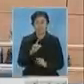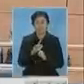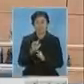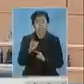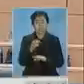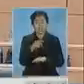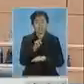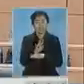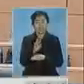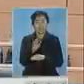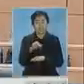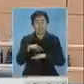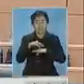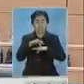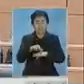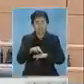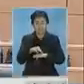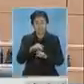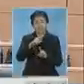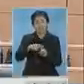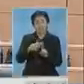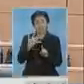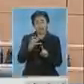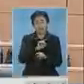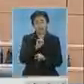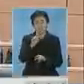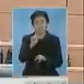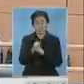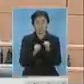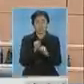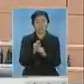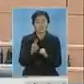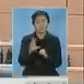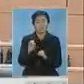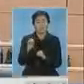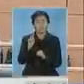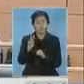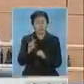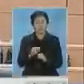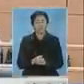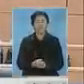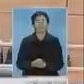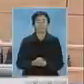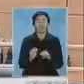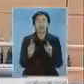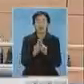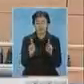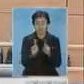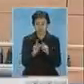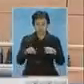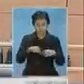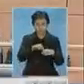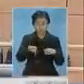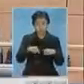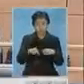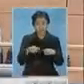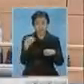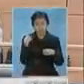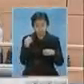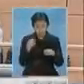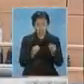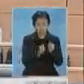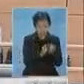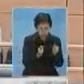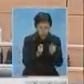ขณะนั้นเมื่อวันที่1พฤษภาคม2552คณะกรรมการชุดดังกล่าวมีอนุกรรมการ3